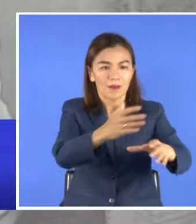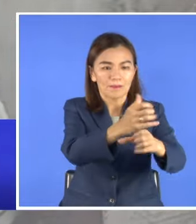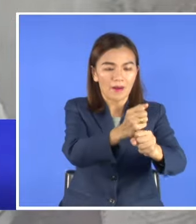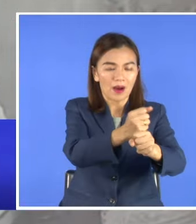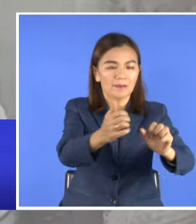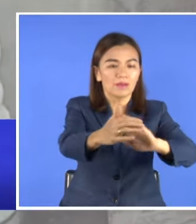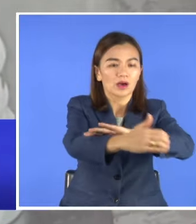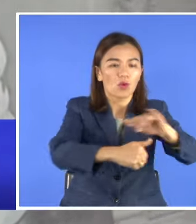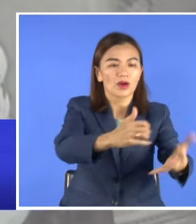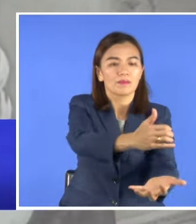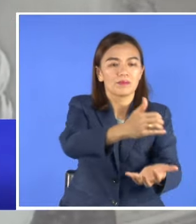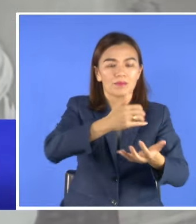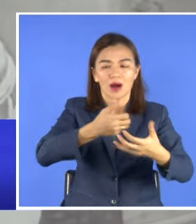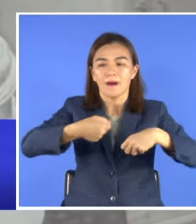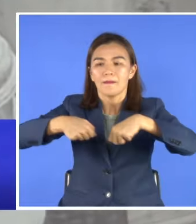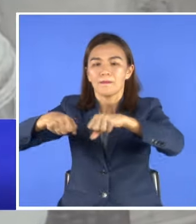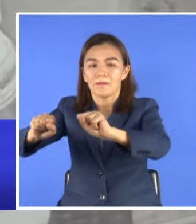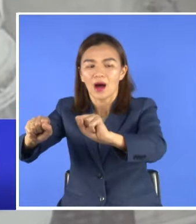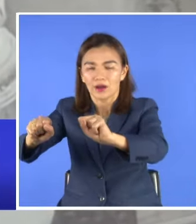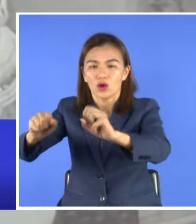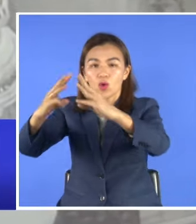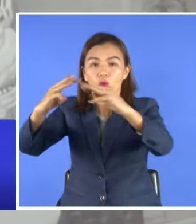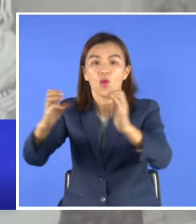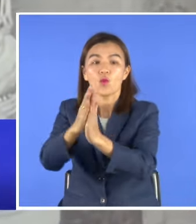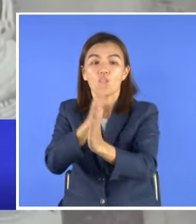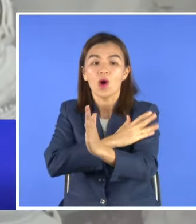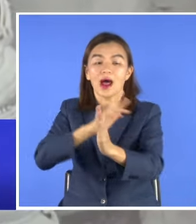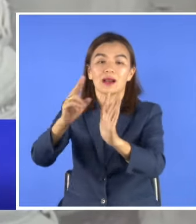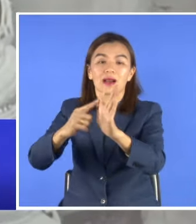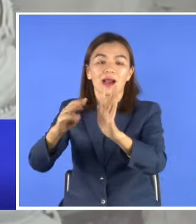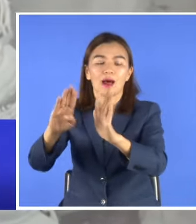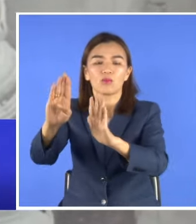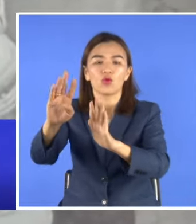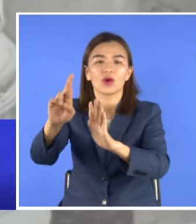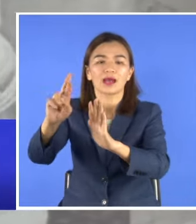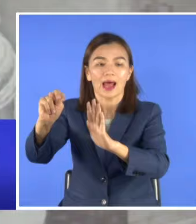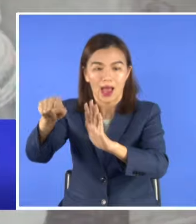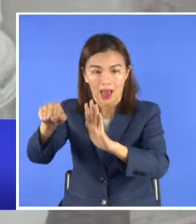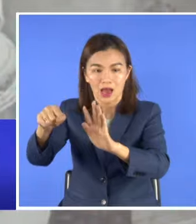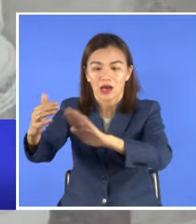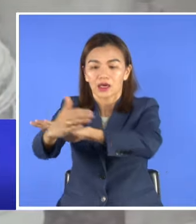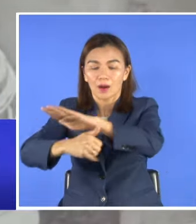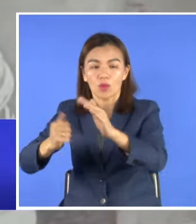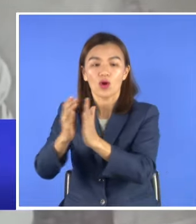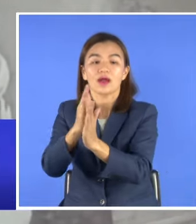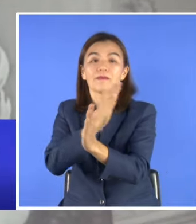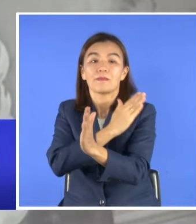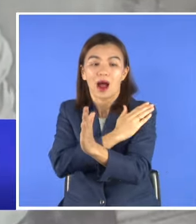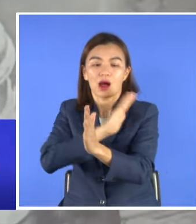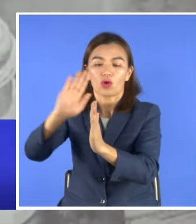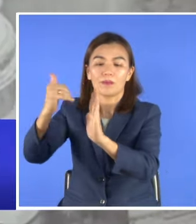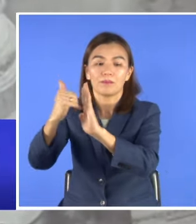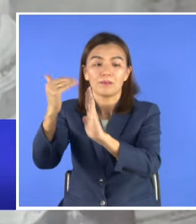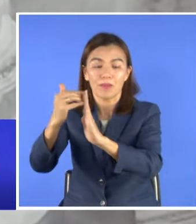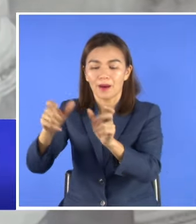ไปที่วัดราชบูรณะแล้วก็ไปตัดโซ่พระวิหารหลวงพ่อทองดำแล้วก็ลักพระพุทธรูปเชียงแสนขนาดหน้าตา